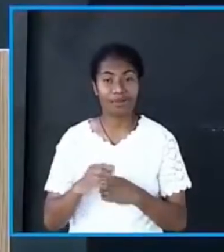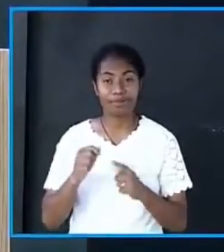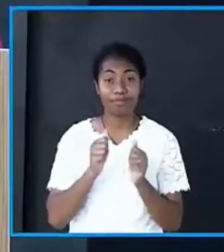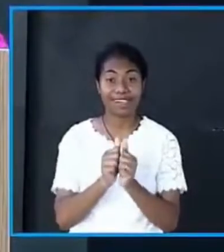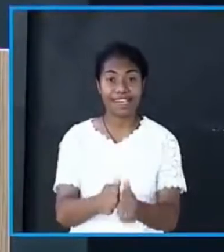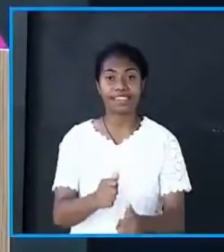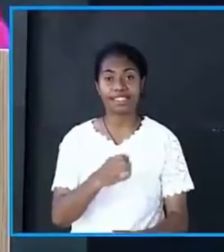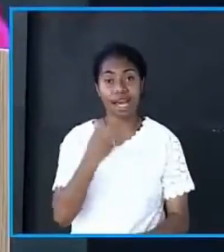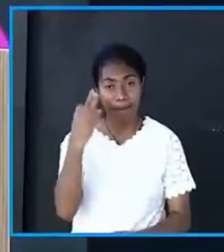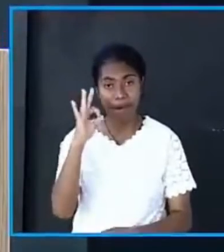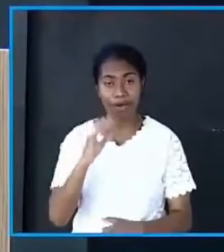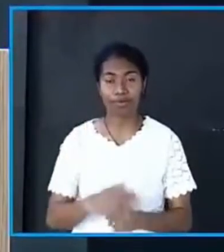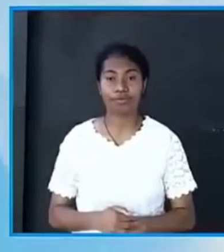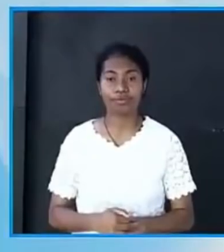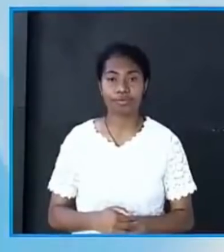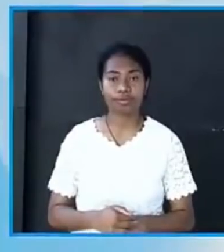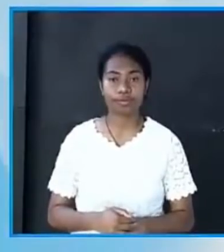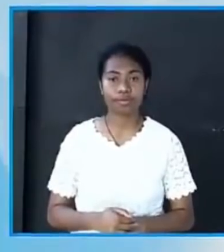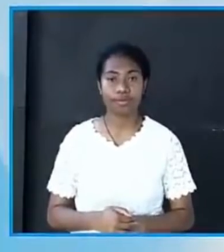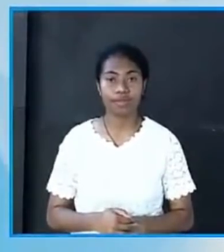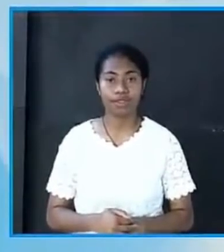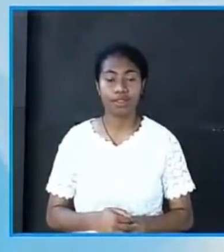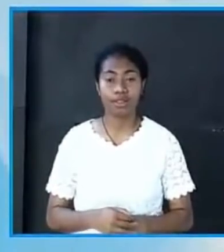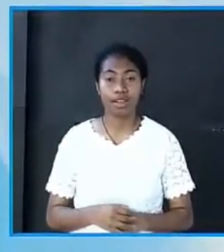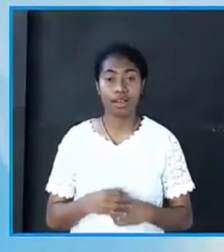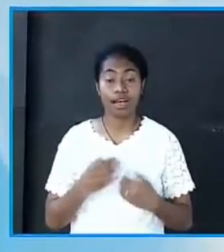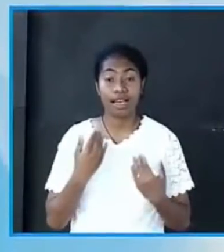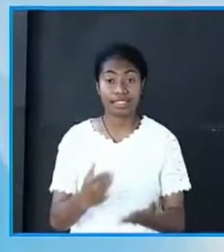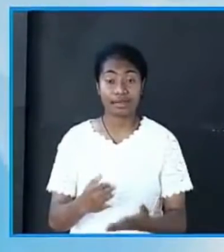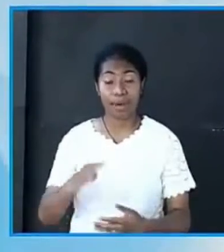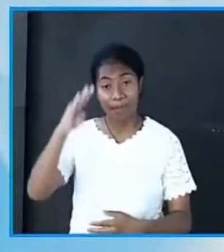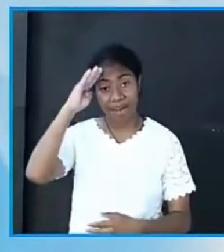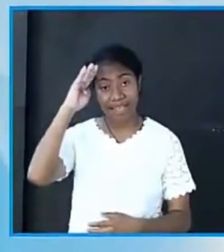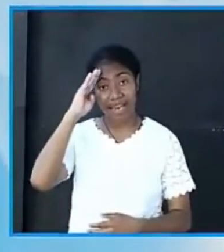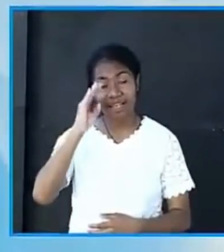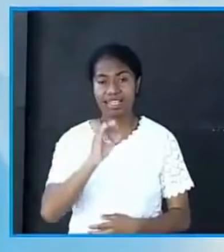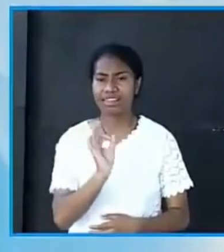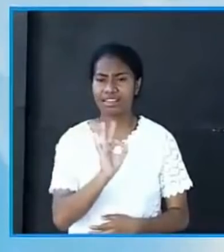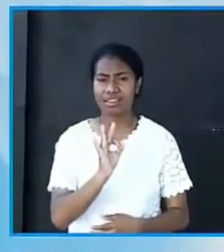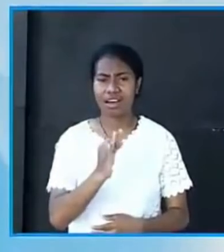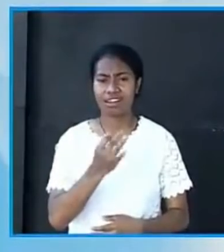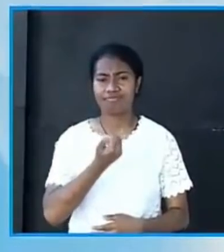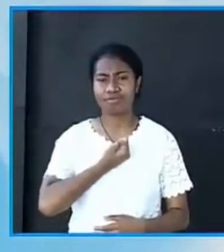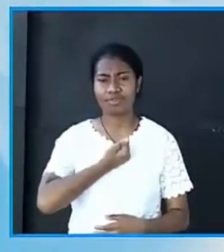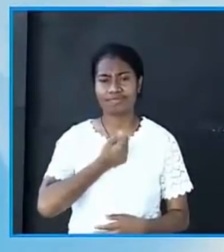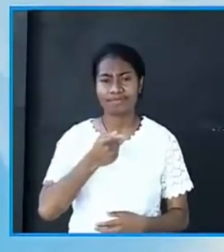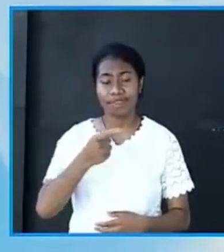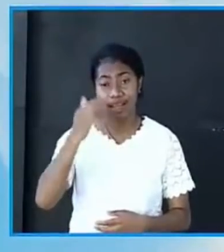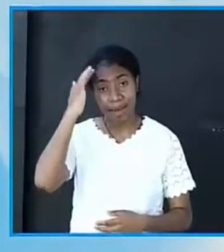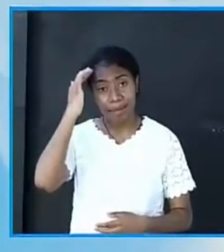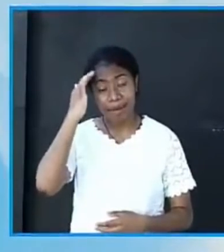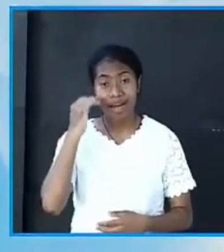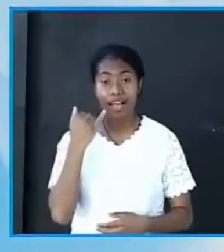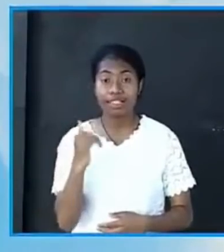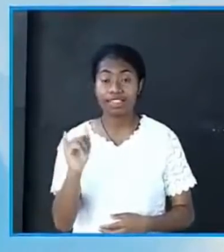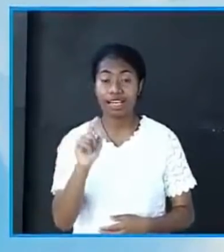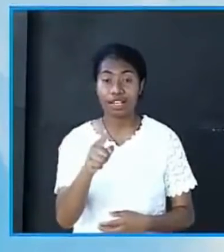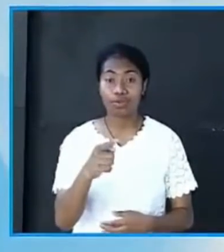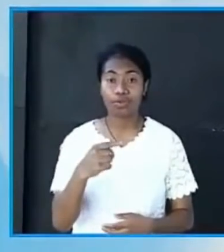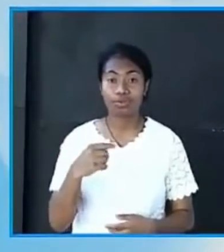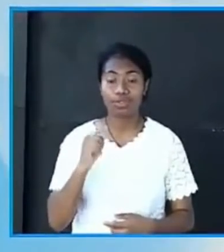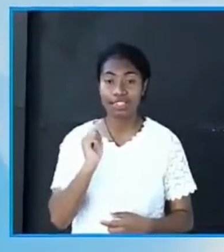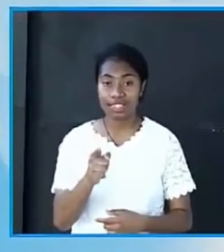1 kerjo 11 E7 sebab laki-laki tidak perlu menudungi kepalanya diam